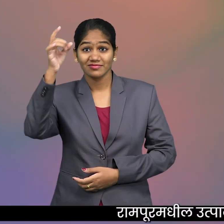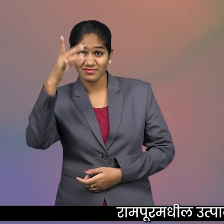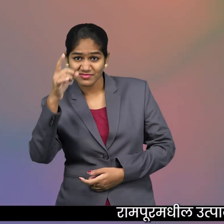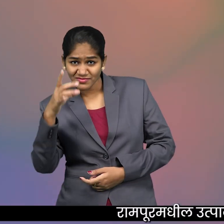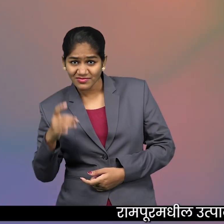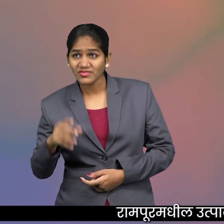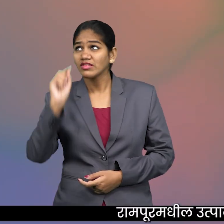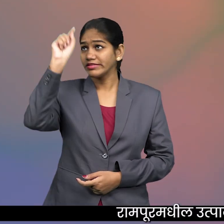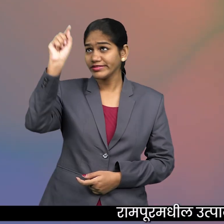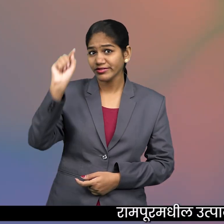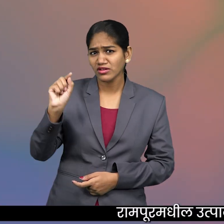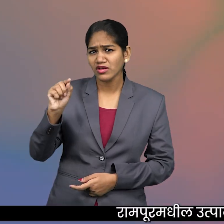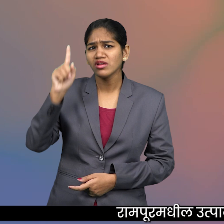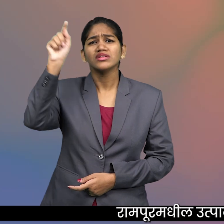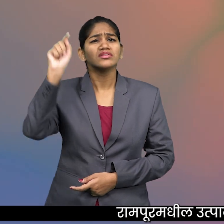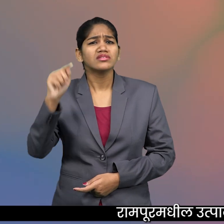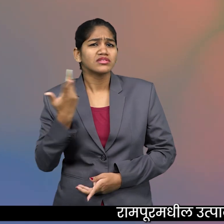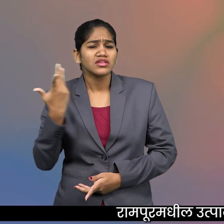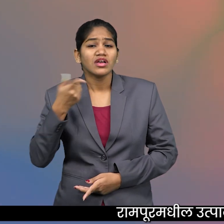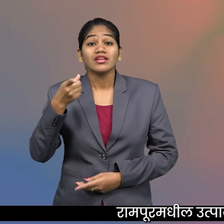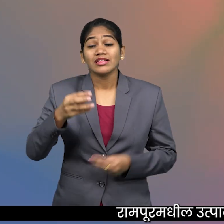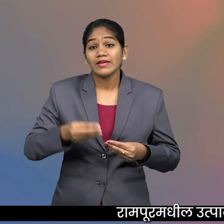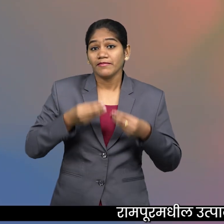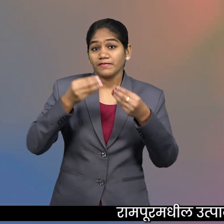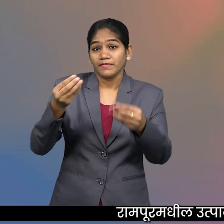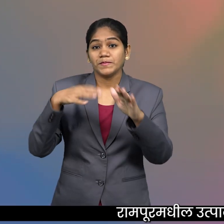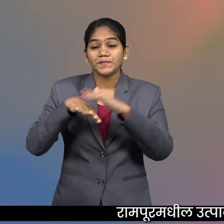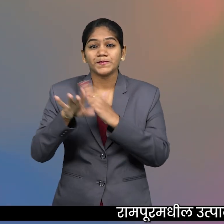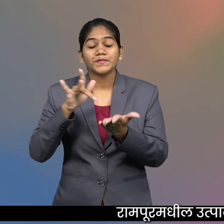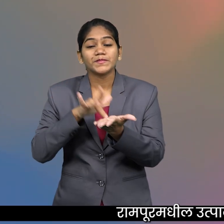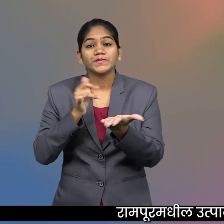रामपूरमधील उत्पादनाच्या घटकांचे विश्लेषण करा.